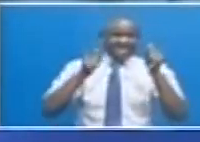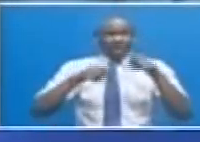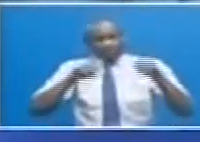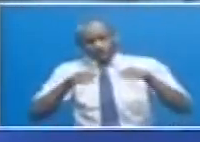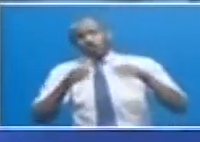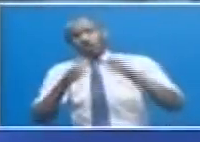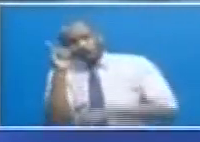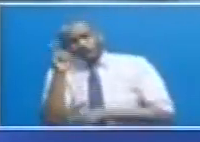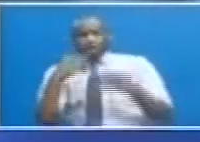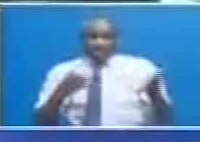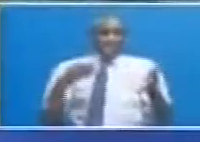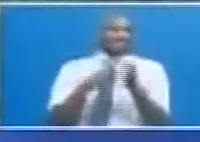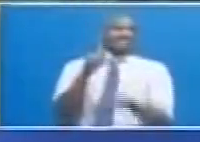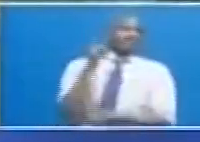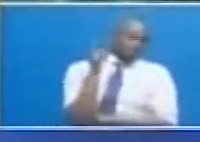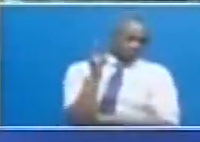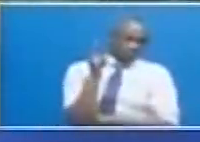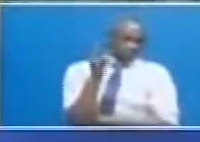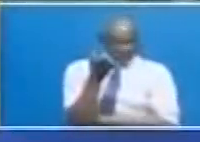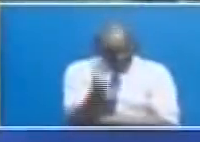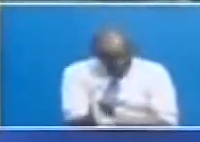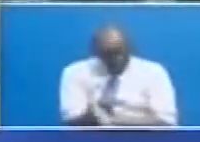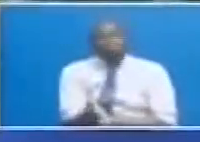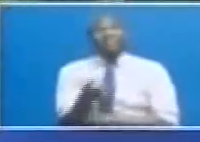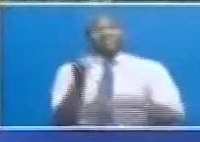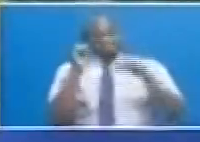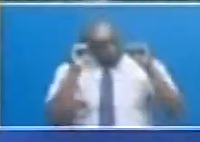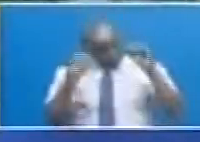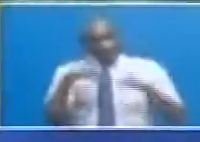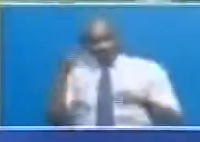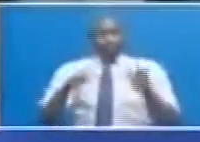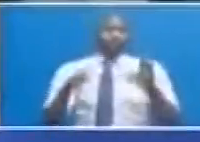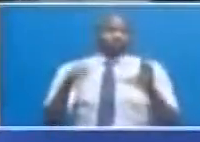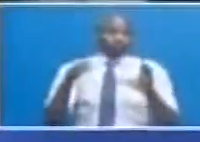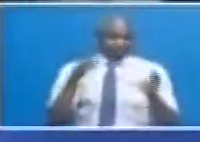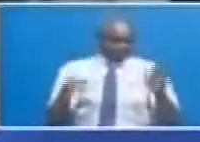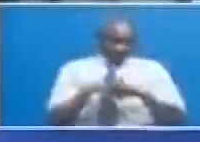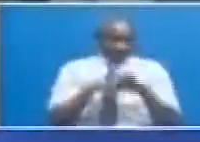halali ama sio halali. Hapo ndipo hatima ya walimu walioshiriki mgomo huu